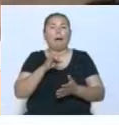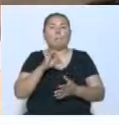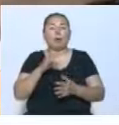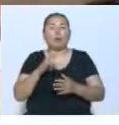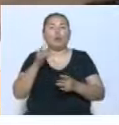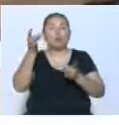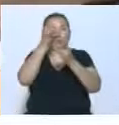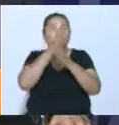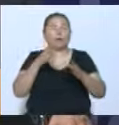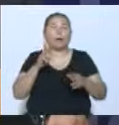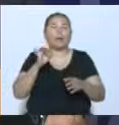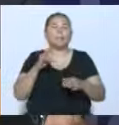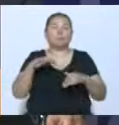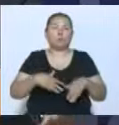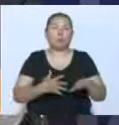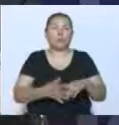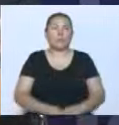Каспийского моря.